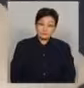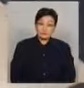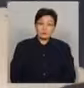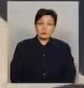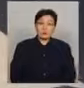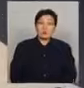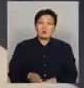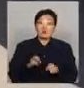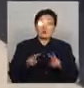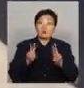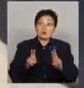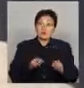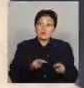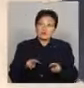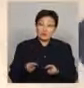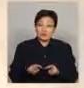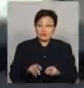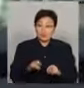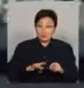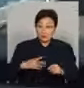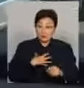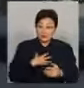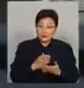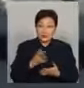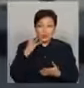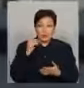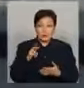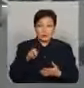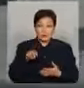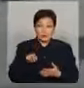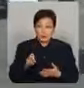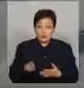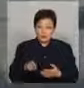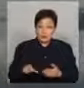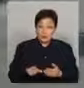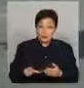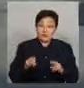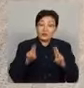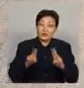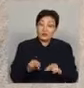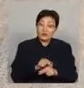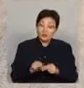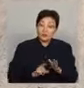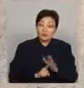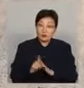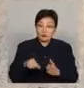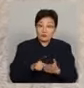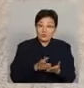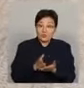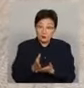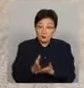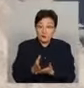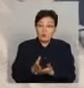Жол қауіпсіздігін қамтамасыз ету мақсатында республикалық маңызы бар Алматы-Көкпек-Құлжа тас жолының тәртібін түзетуге кірістік. Қалаға кіреберіс